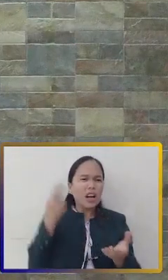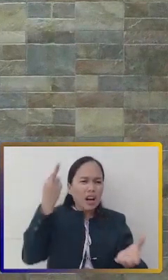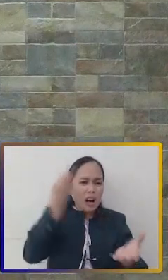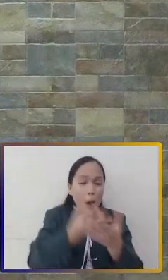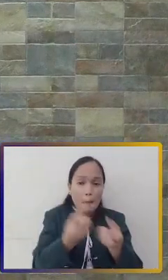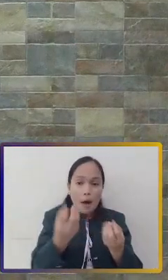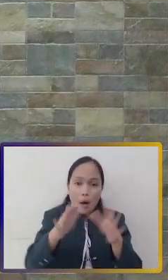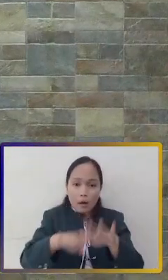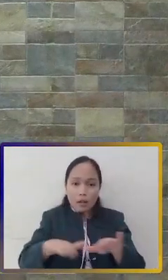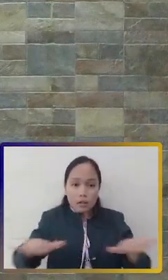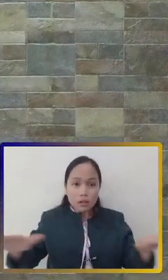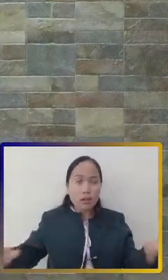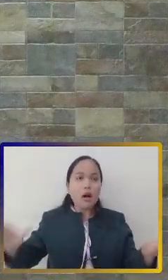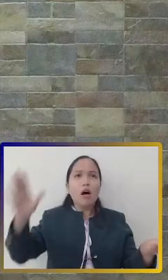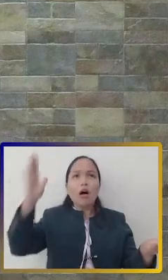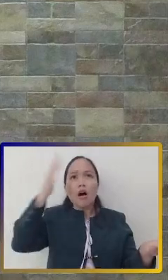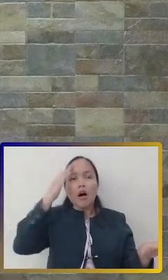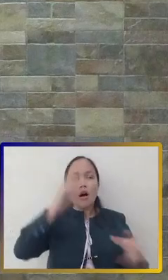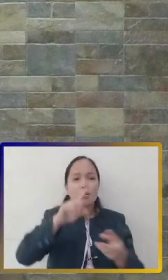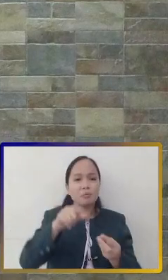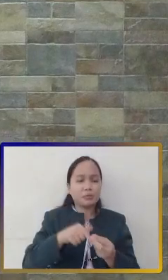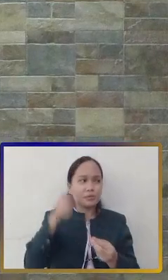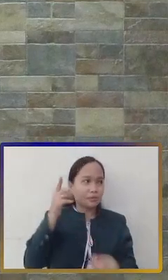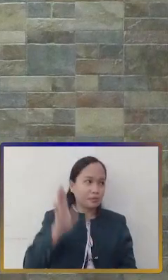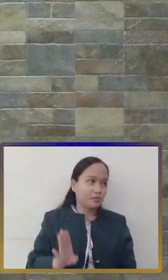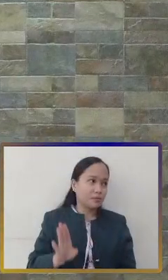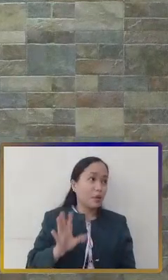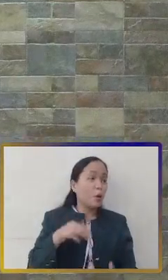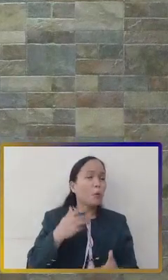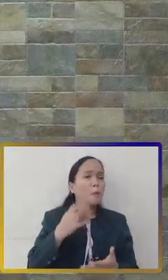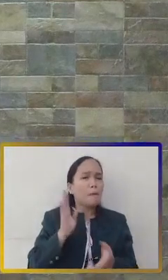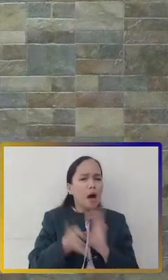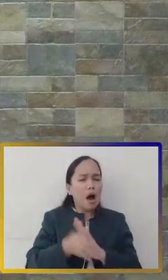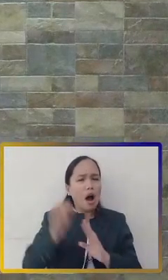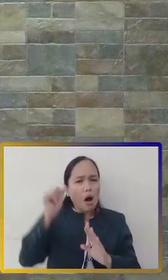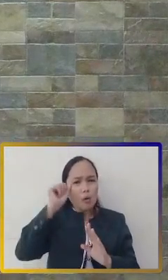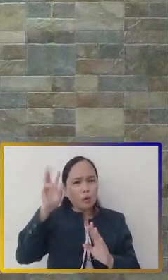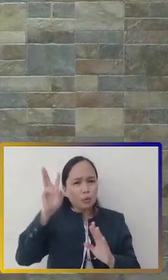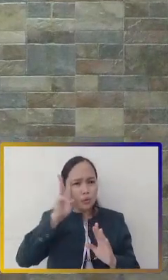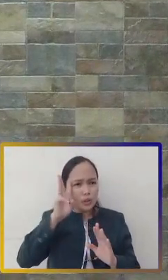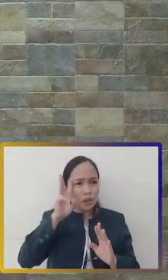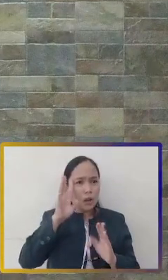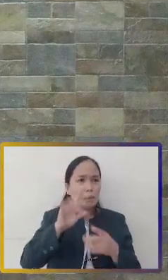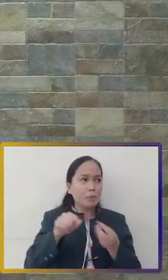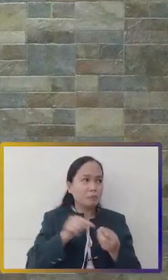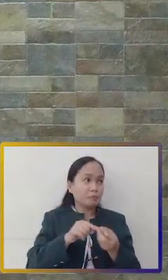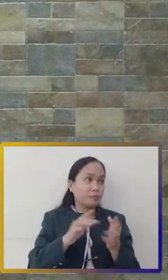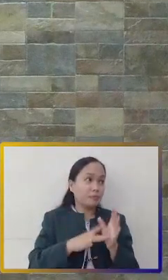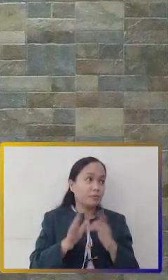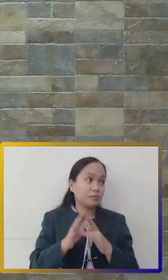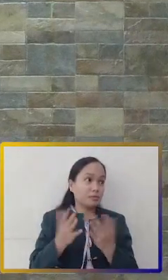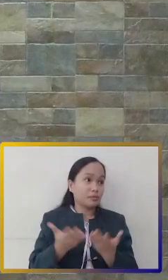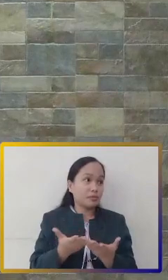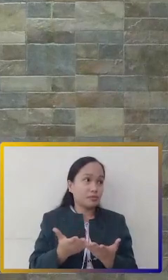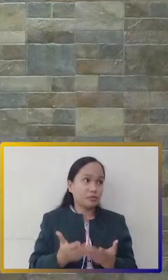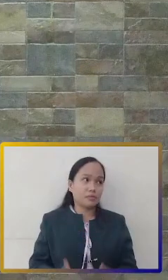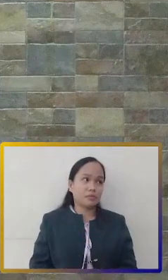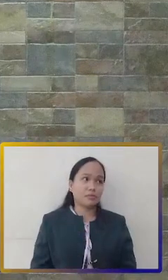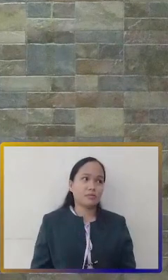na henerasyon, maipakilala sa kanilang totoong Diyos, maging aware sila kung anong meron sa Biblia. Makilala nila ang